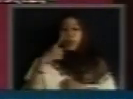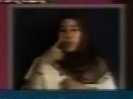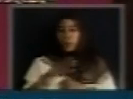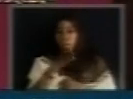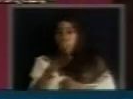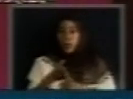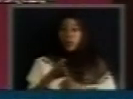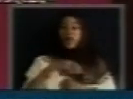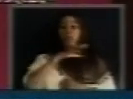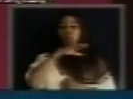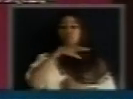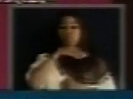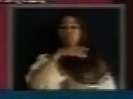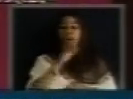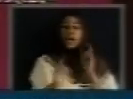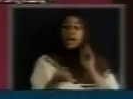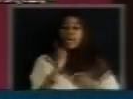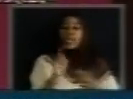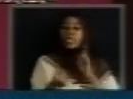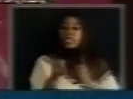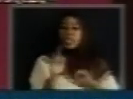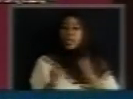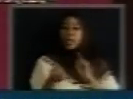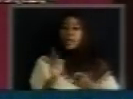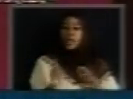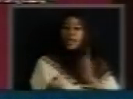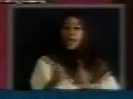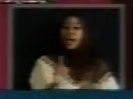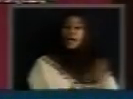anatembea juu ya maji? Rafiki yake akaangalia akasema, lakini hajui kuogelea.